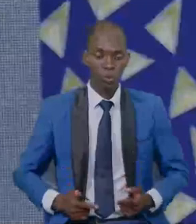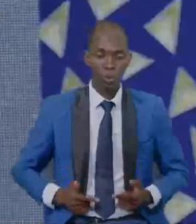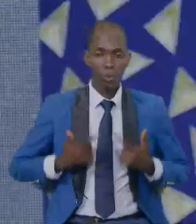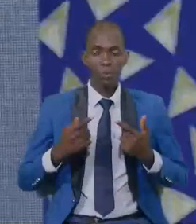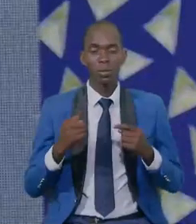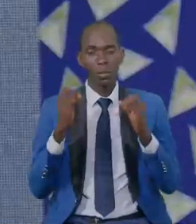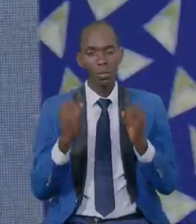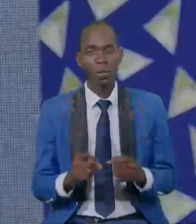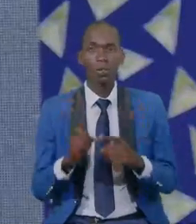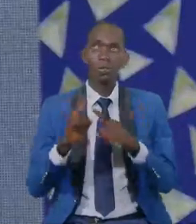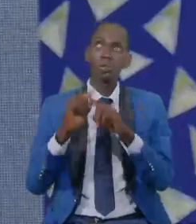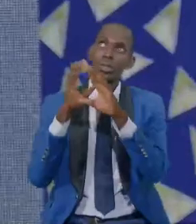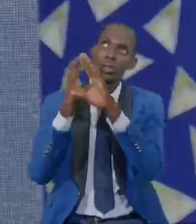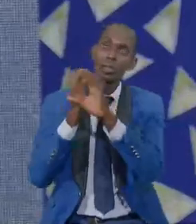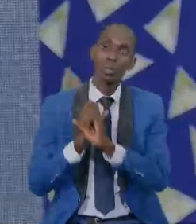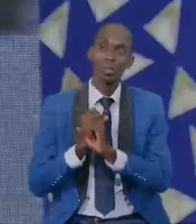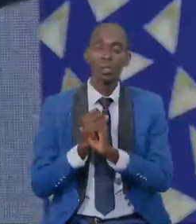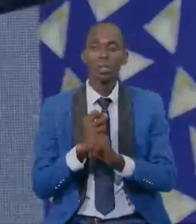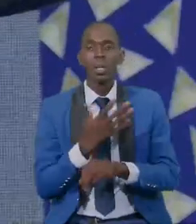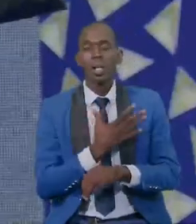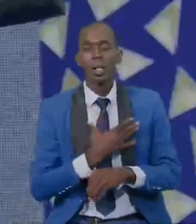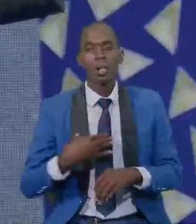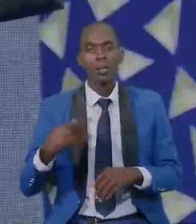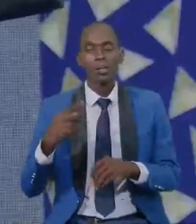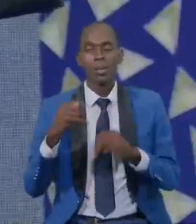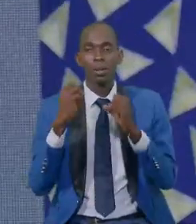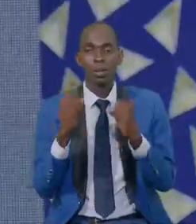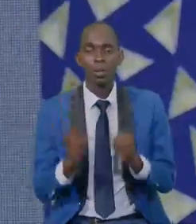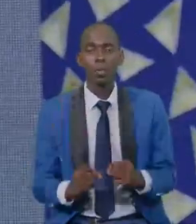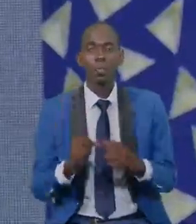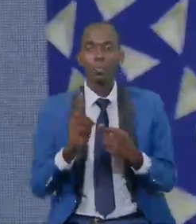La puissance pour vivre et pour réaliser.